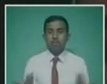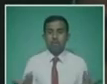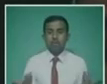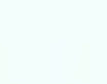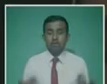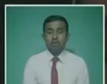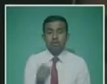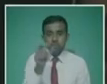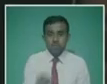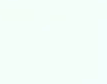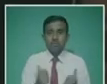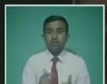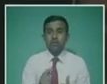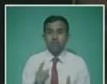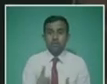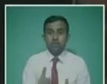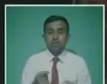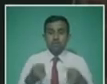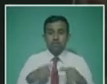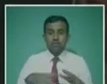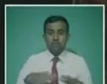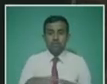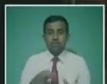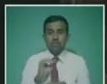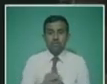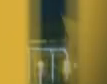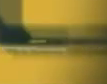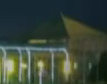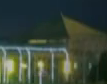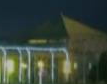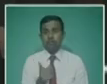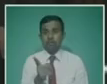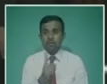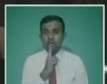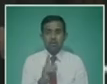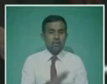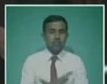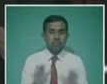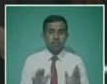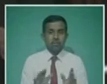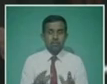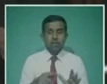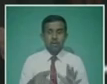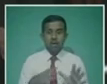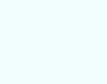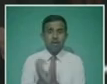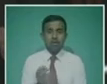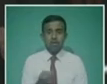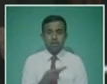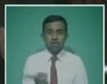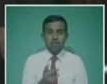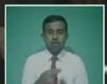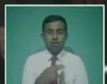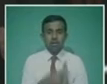මිනිස්සා ජීවත් කරවලා ඉන්න ඕනේ අනිත් සත්තුගෙන ආරක්ෂා කරගන්න බලන්න. මම නම් කියන්නේ මේ වයිල්ඩ් ලයිෆ් දෙකටම